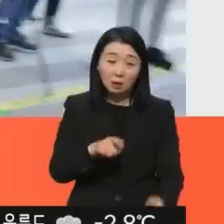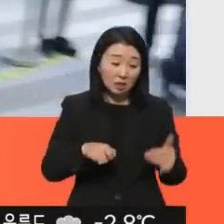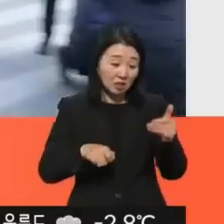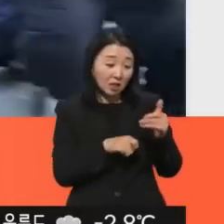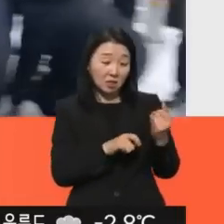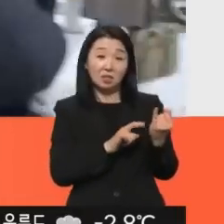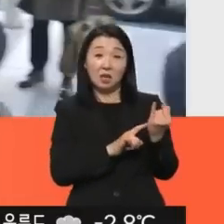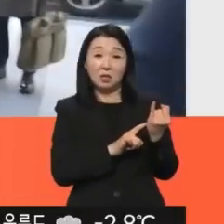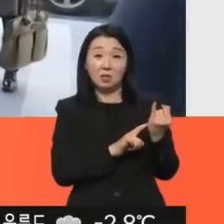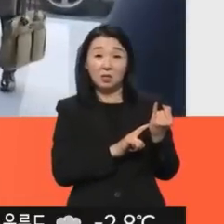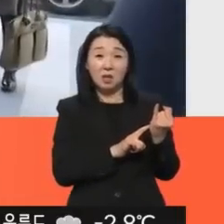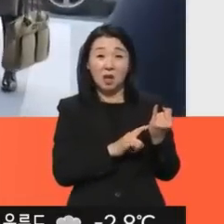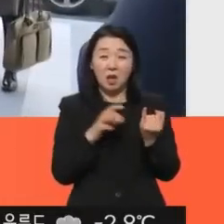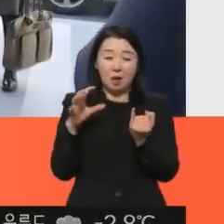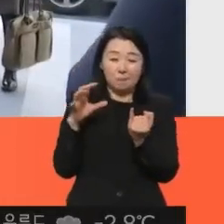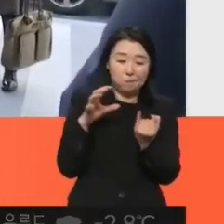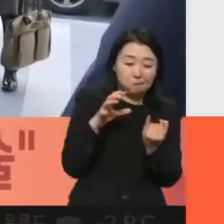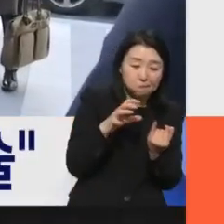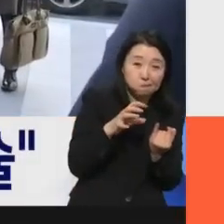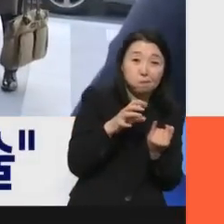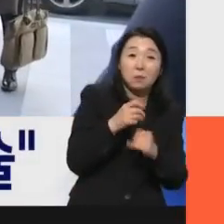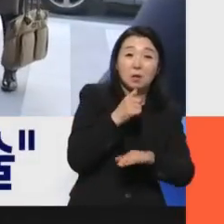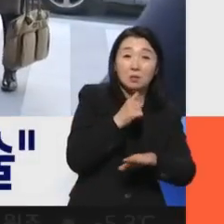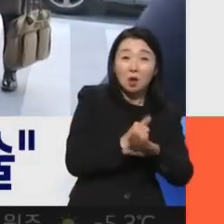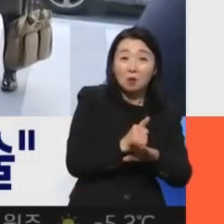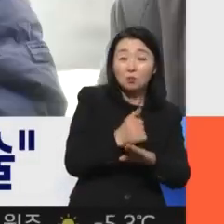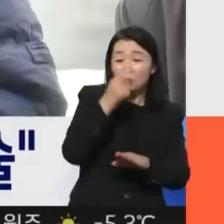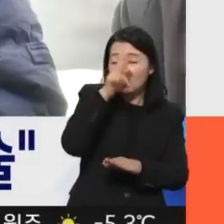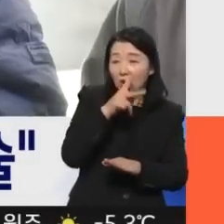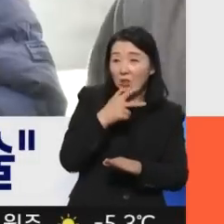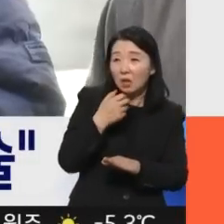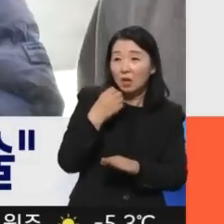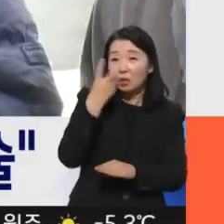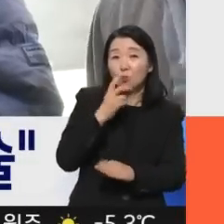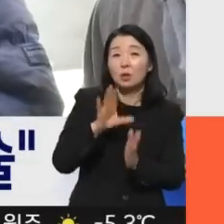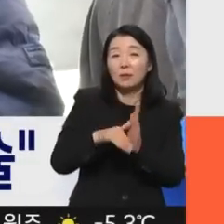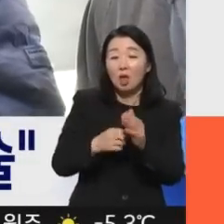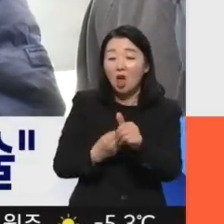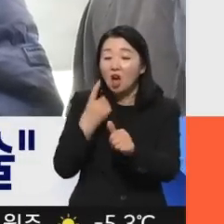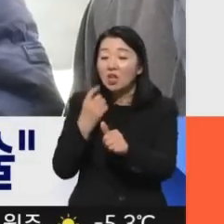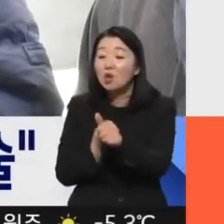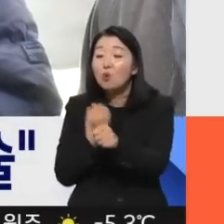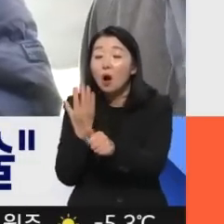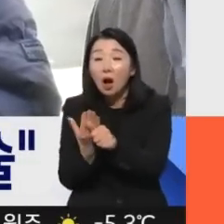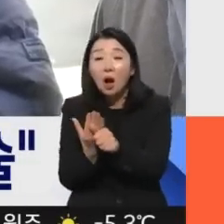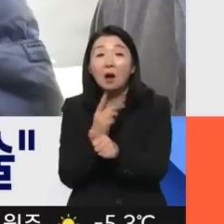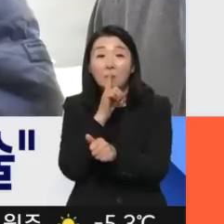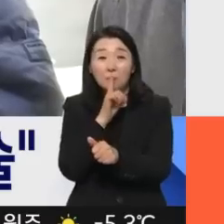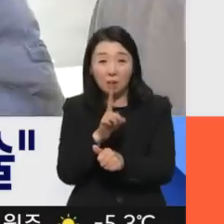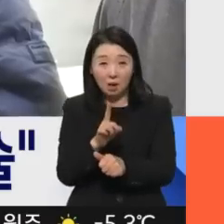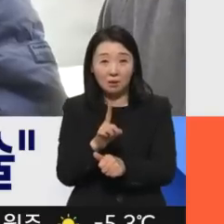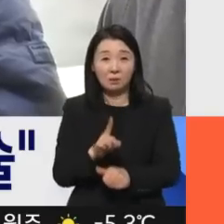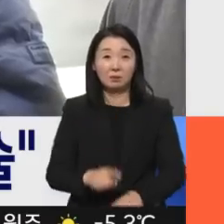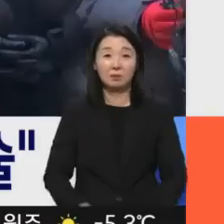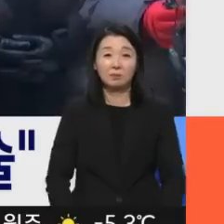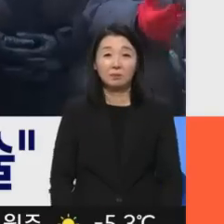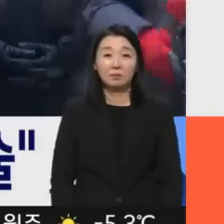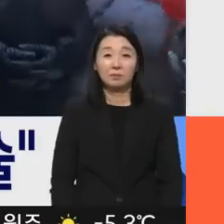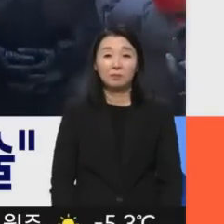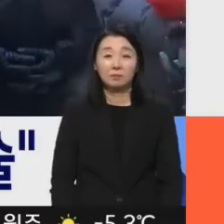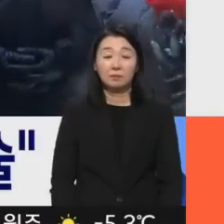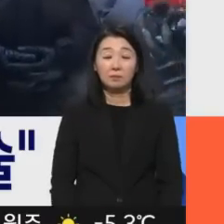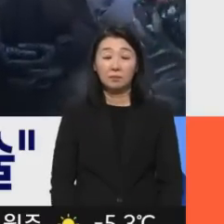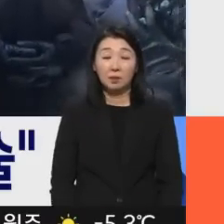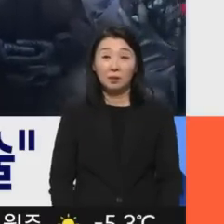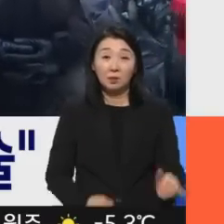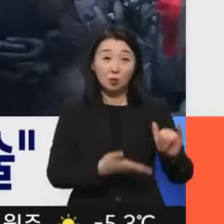A씨가 압박을 받아서 경찰 조사에서 허위 진술을 했을 가능성도 있다. 또 다른 가설을 제기하고 있는데요.